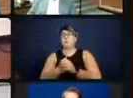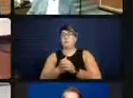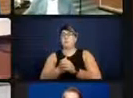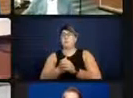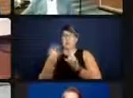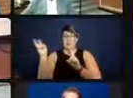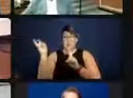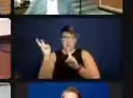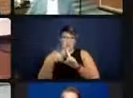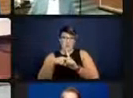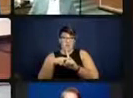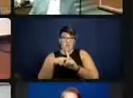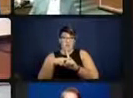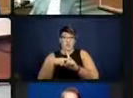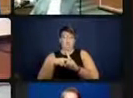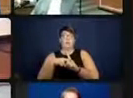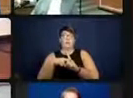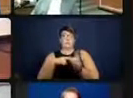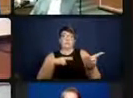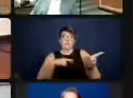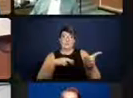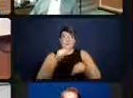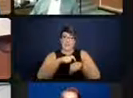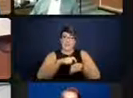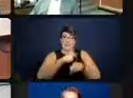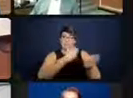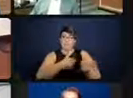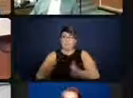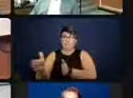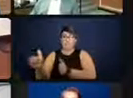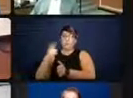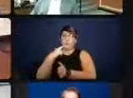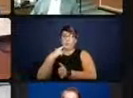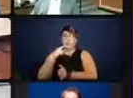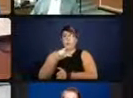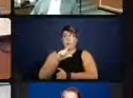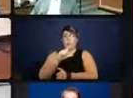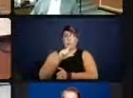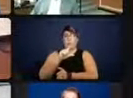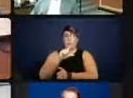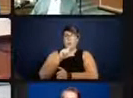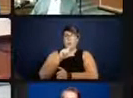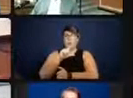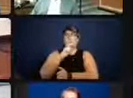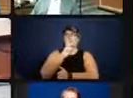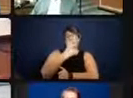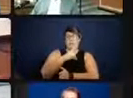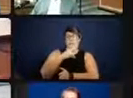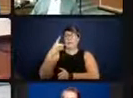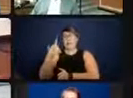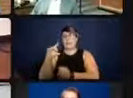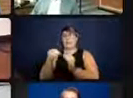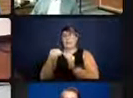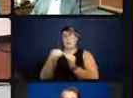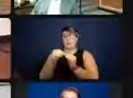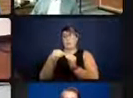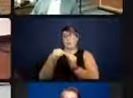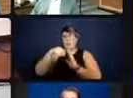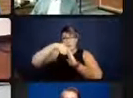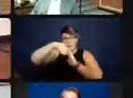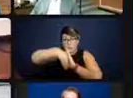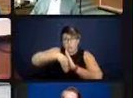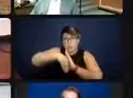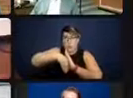أكاديميات لويزفيل. وأن هذه التسلسل الزمني يظهر لكم عدد المدارس التي انخرطت في العام